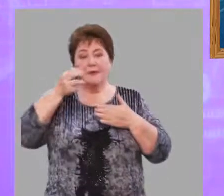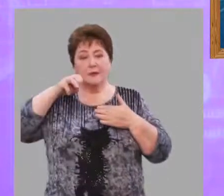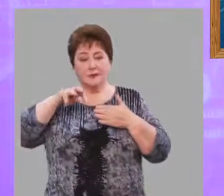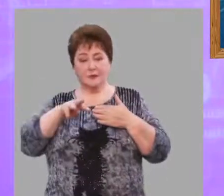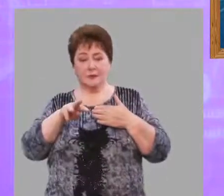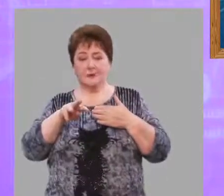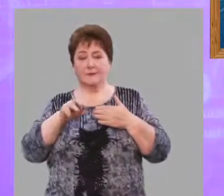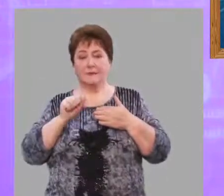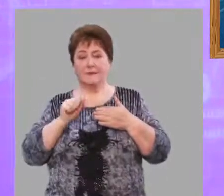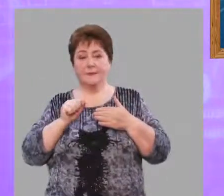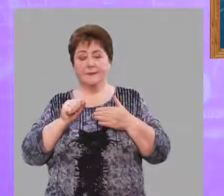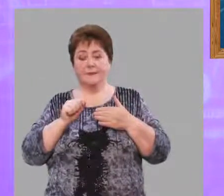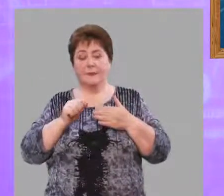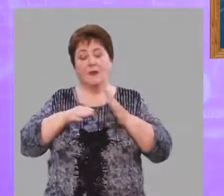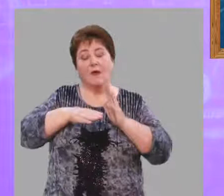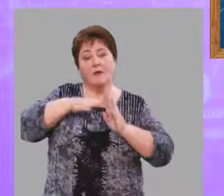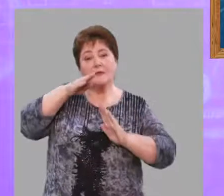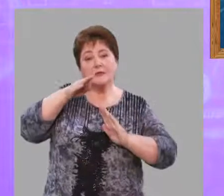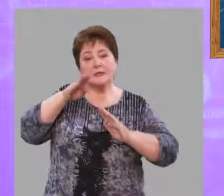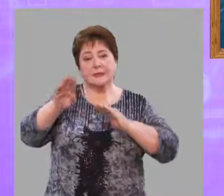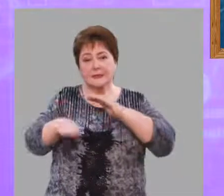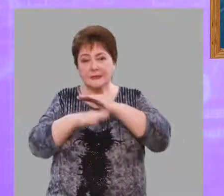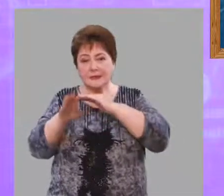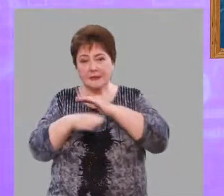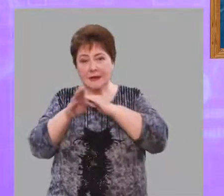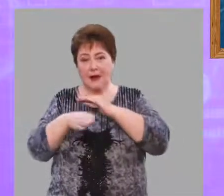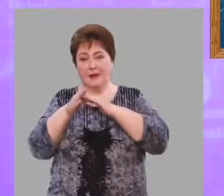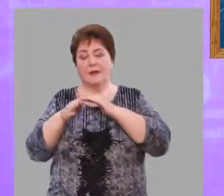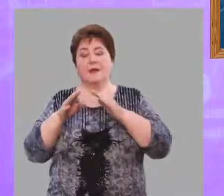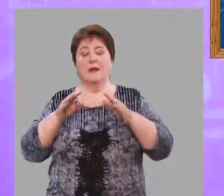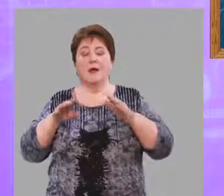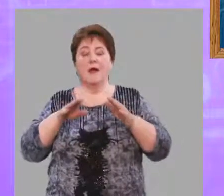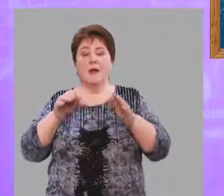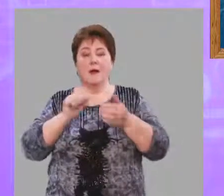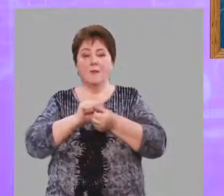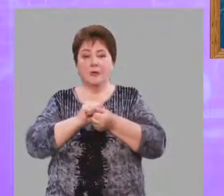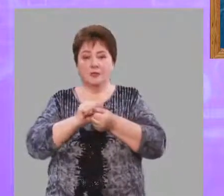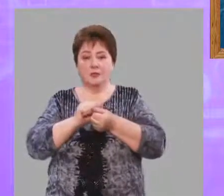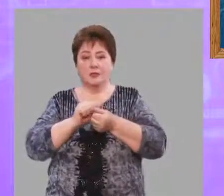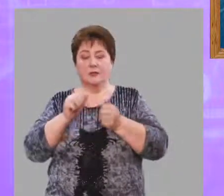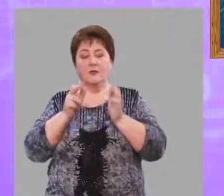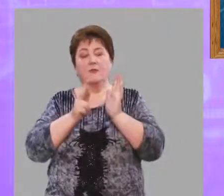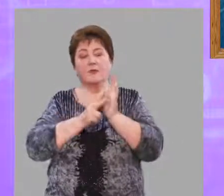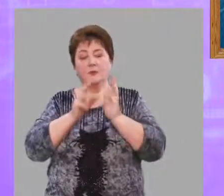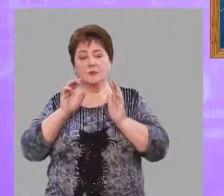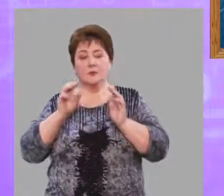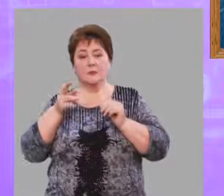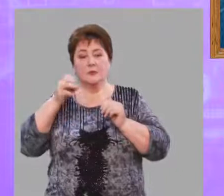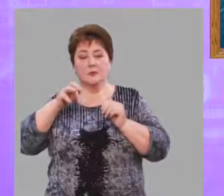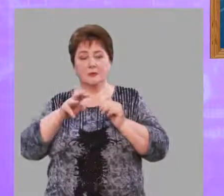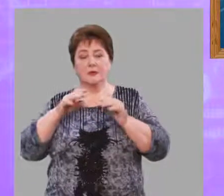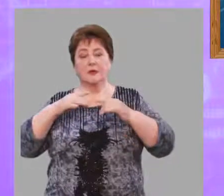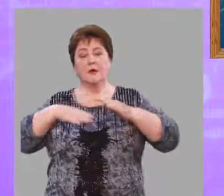дециметра. Высота стиральной машины – 8 дециметров. Высота